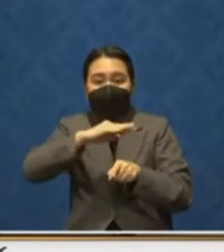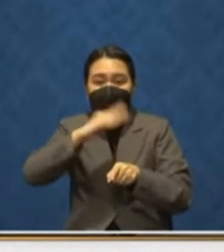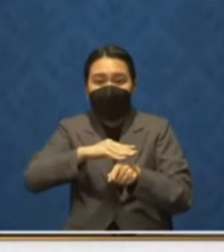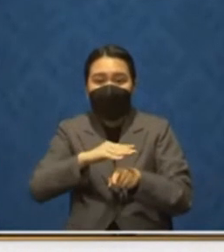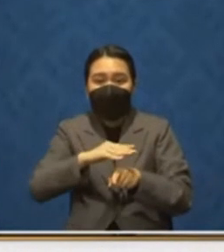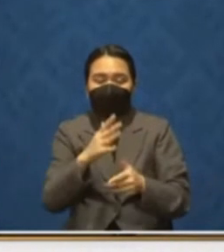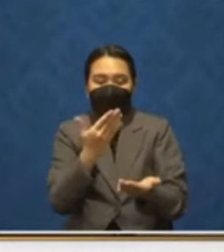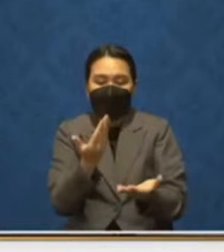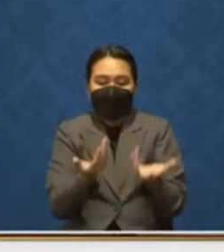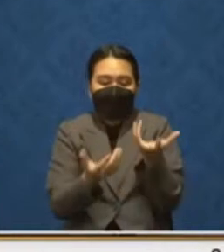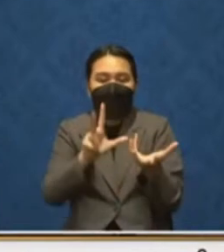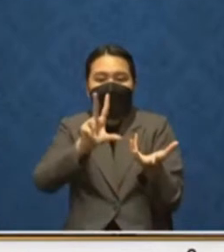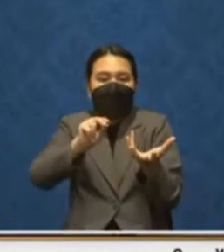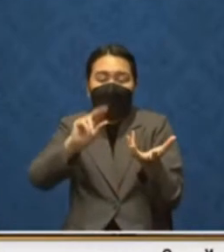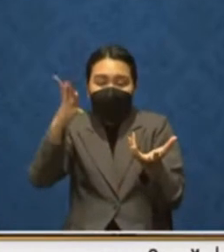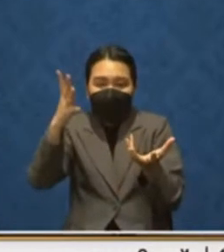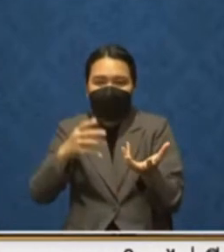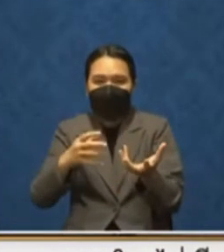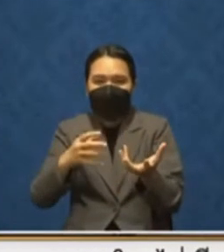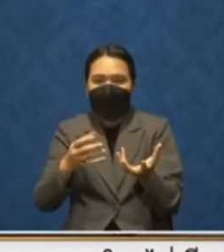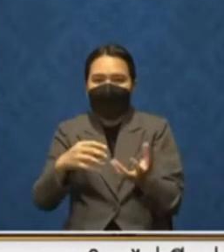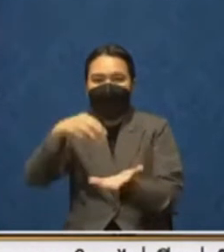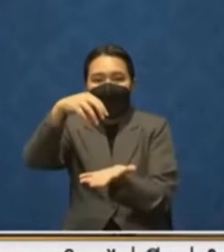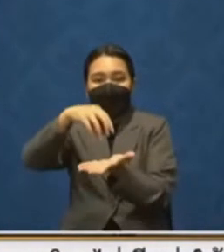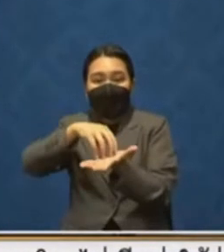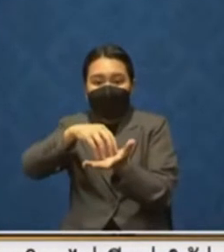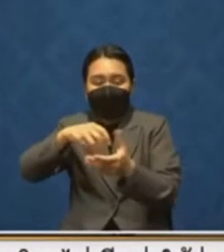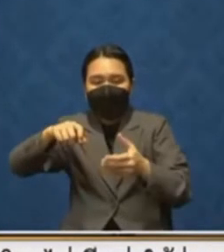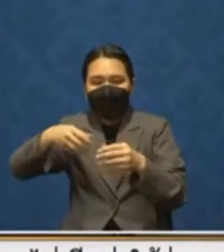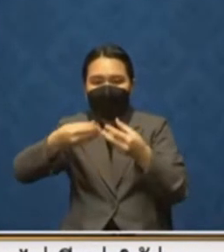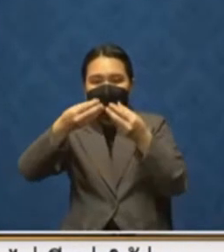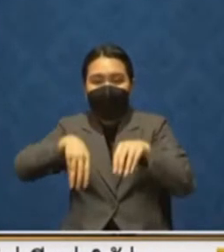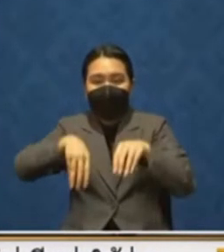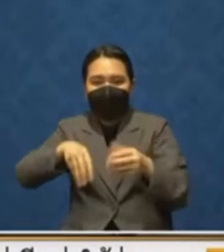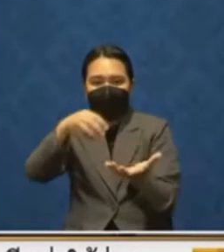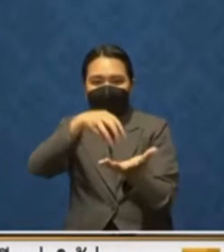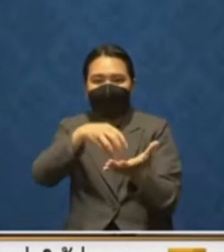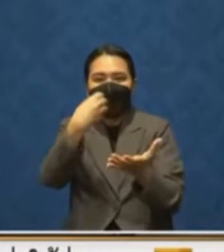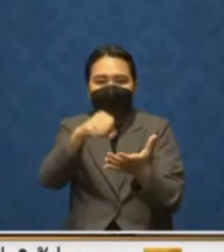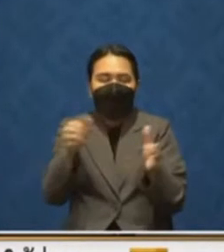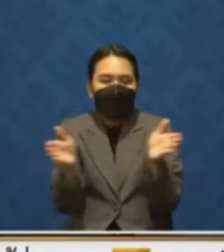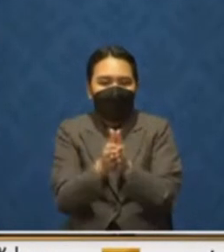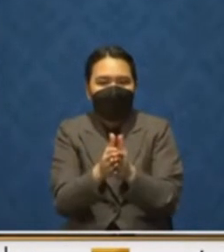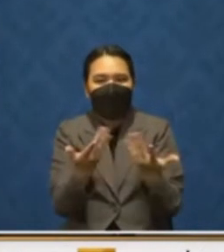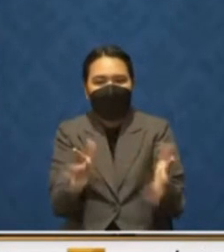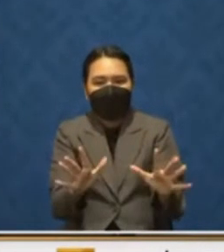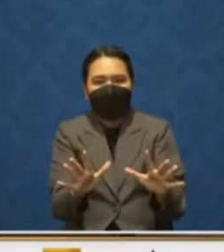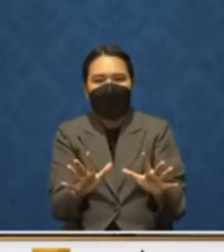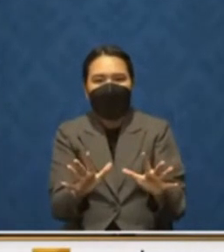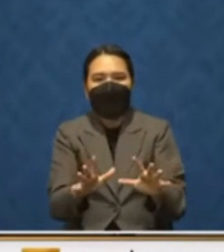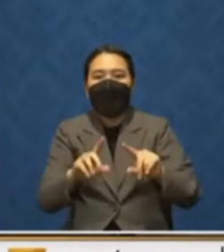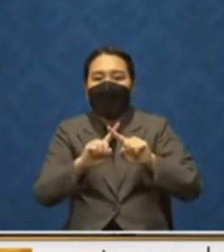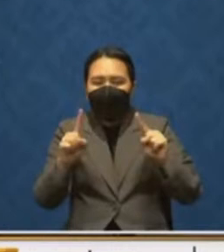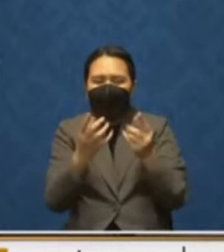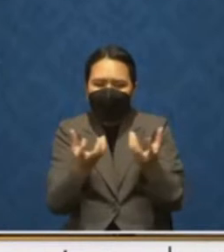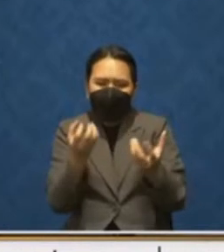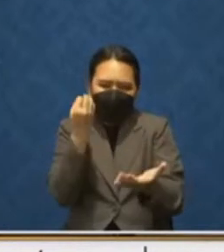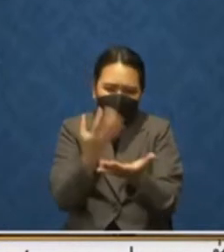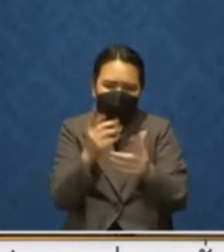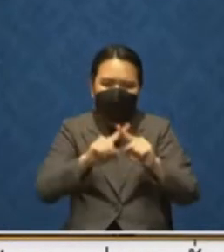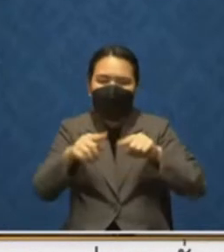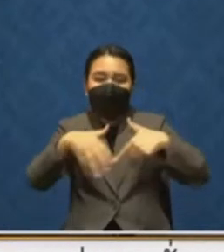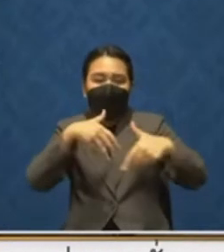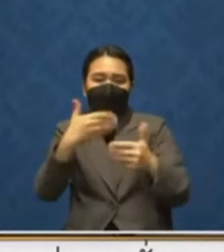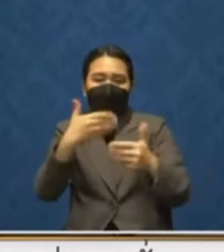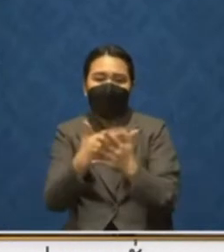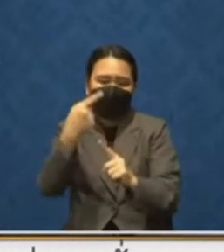กดพลังงานมันขึ้นทุกอย่างก็ค้าแม่ขายก็ต้องขึ้นพี่น้องประชาชนได้เงินเดือนเท่าเดิมสวยสิครับท่าน